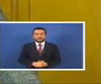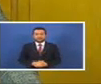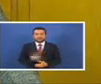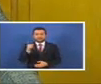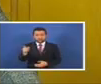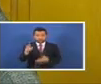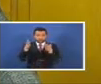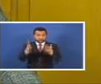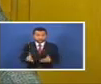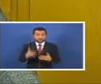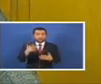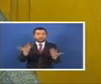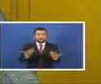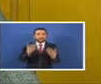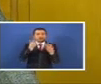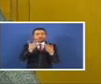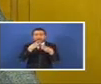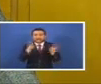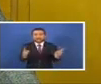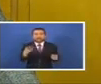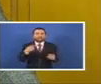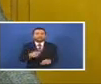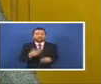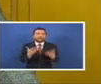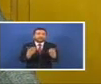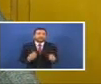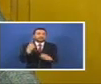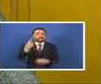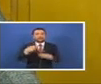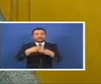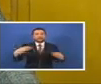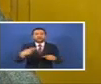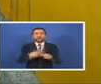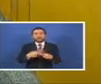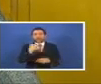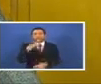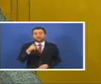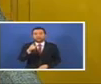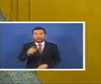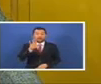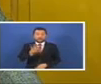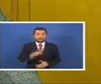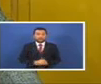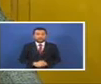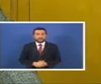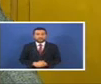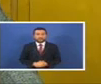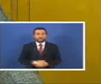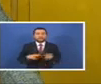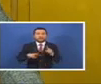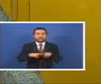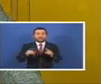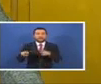Bu durumun garabetini belirtmek için bundan daha iyi bir örnek olamaz. Ama